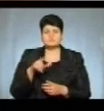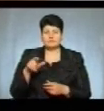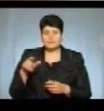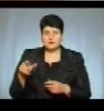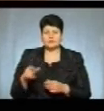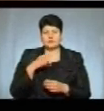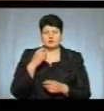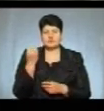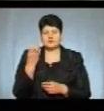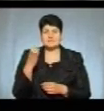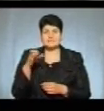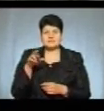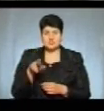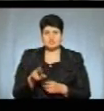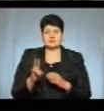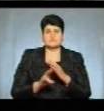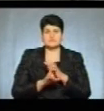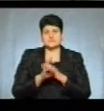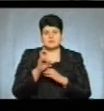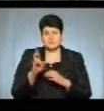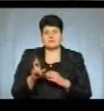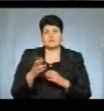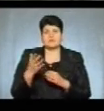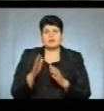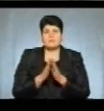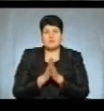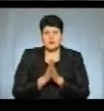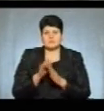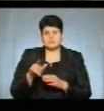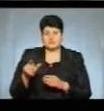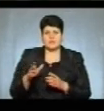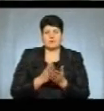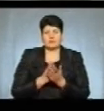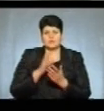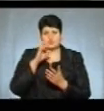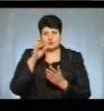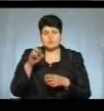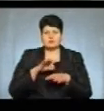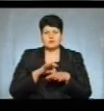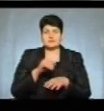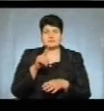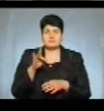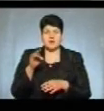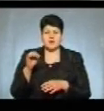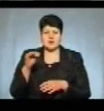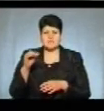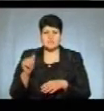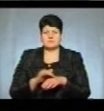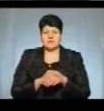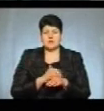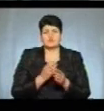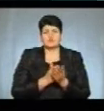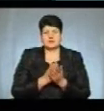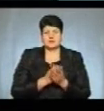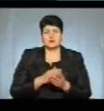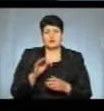каже, з 14 січня у храмі Преображення Господнього на прохання парафіян богослужіння здійснює з Баразький благочинний Православної церкви України